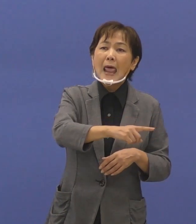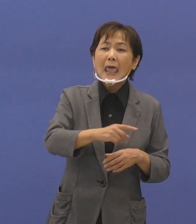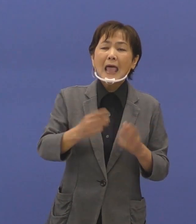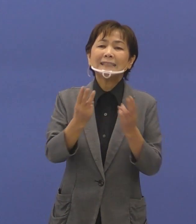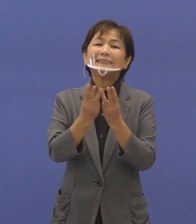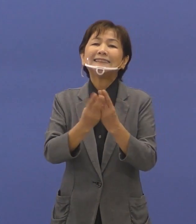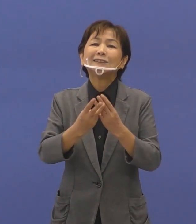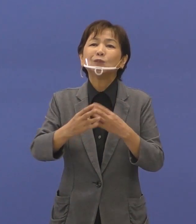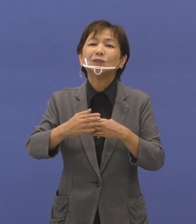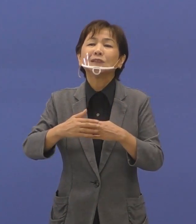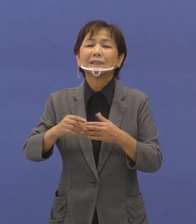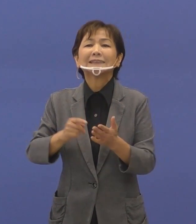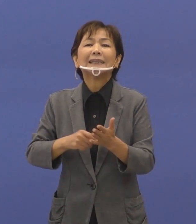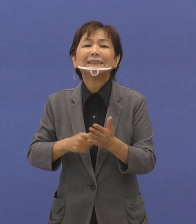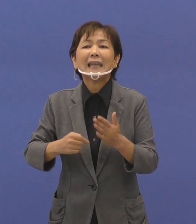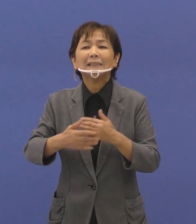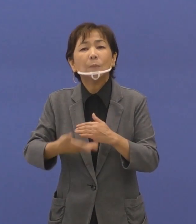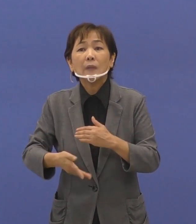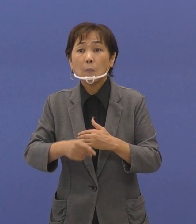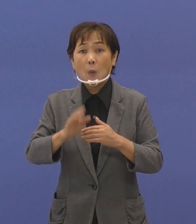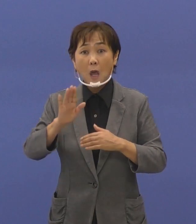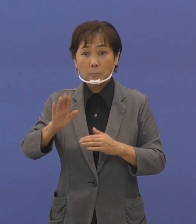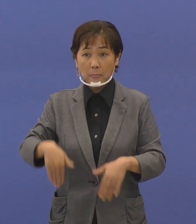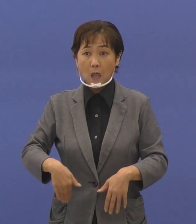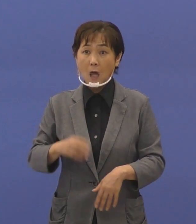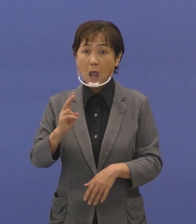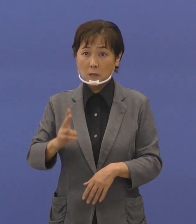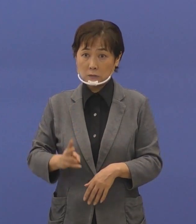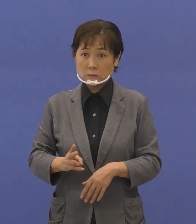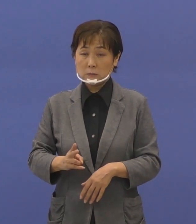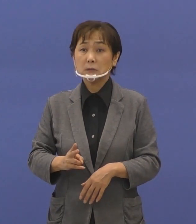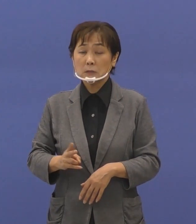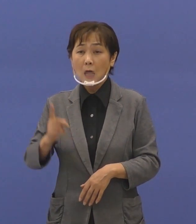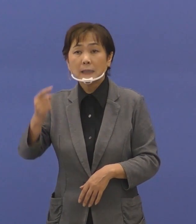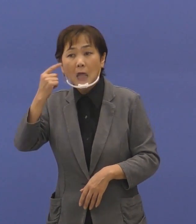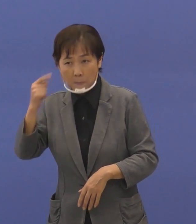たら、さすがに非常にクオリティの高い